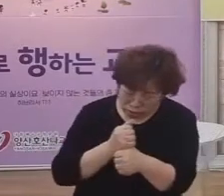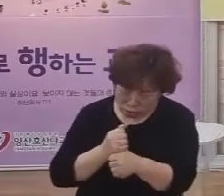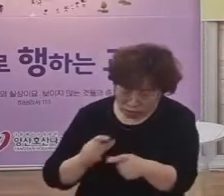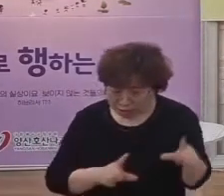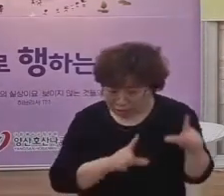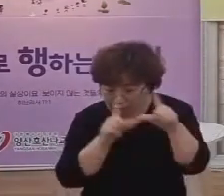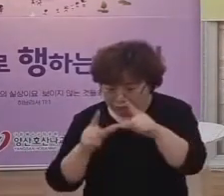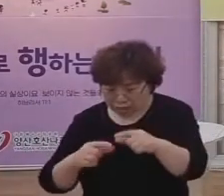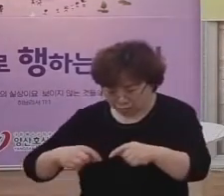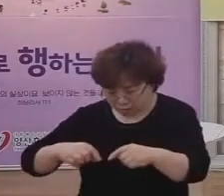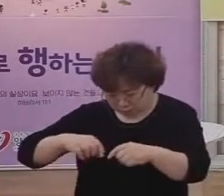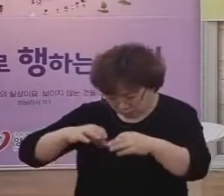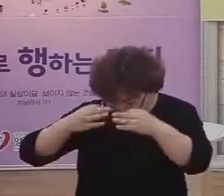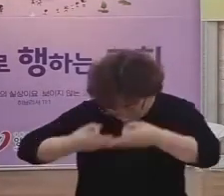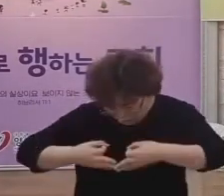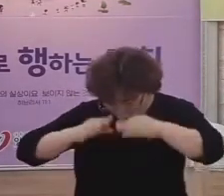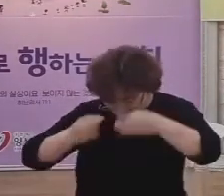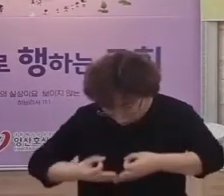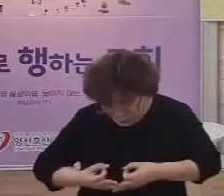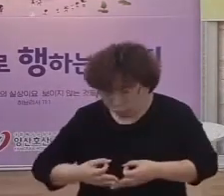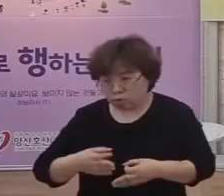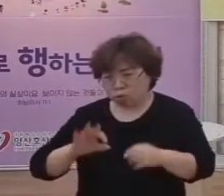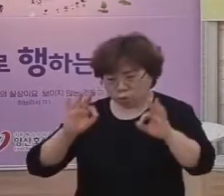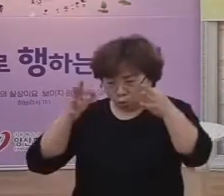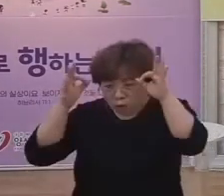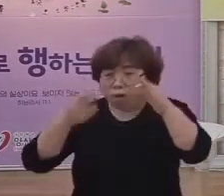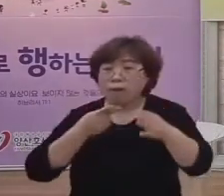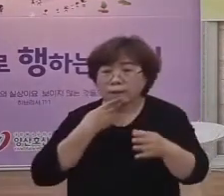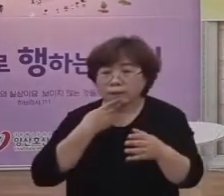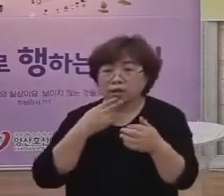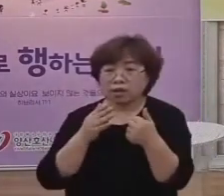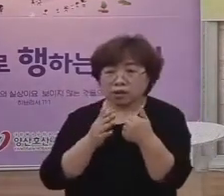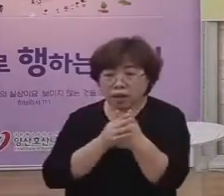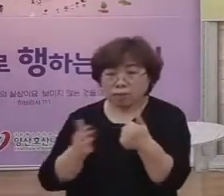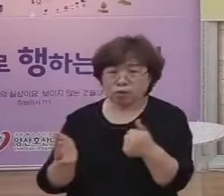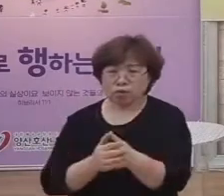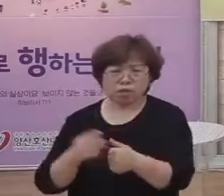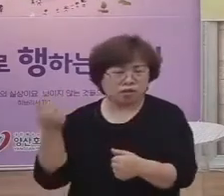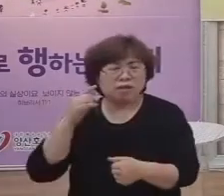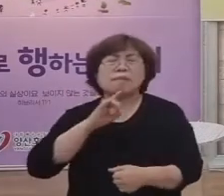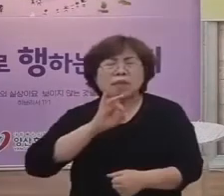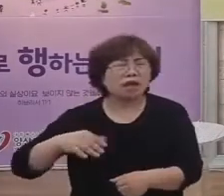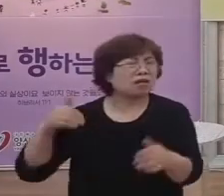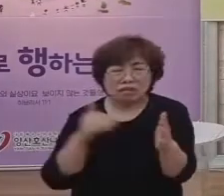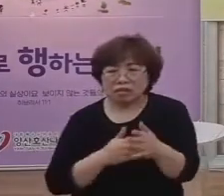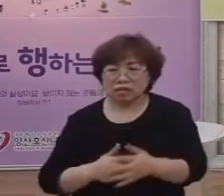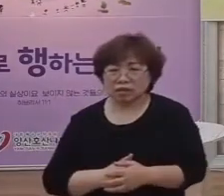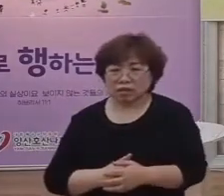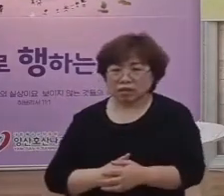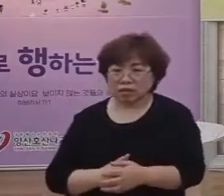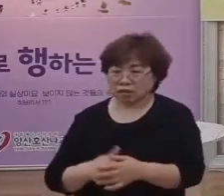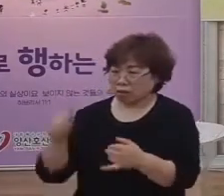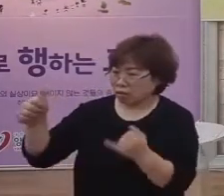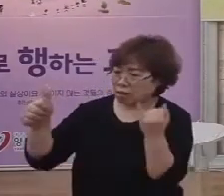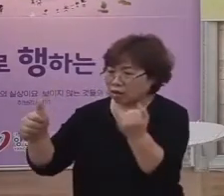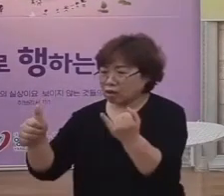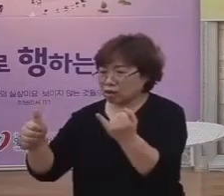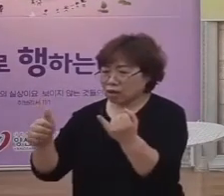남한테는 그렇게 잘하는데 내 남편, 내 아내, 내 자식들에게는 이렇게 못하고 살면서도 교회에서는